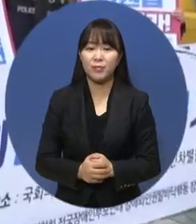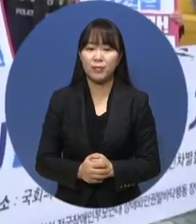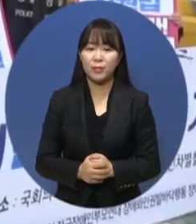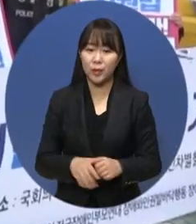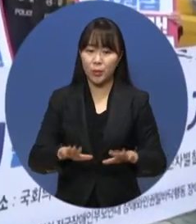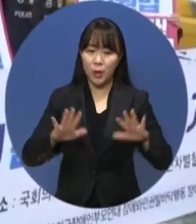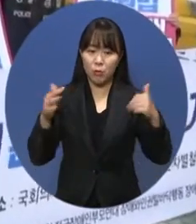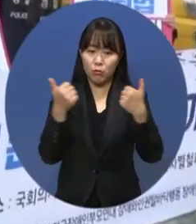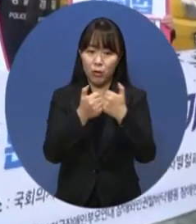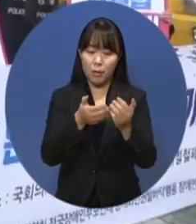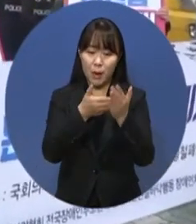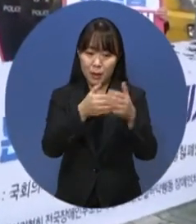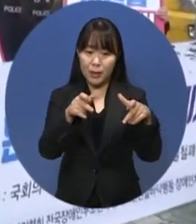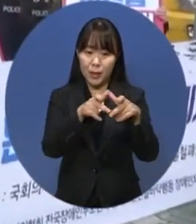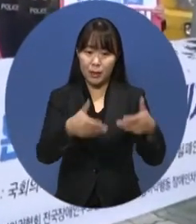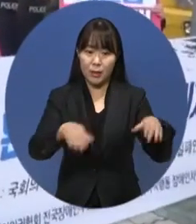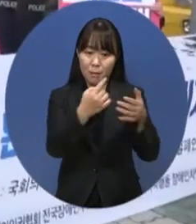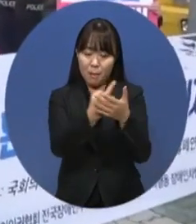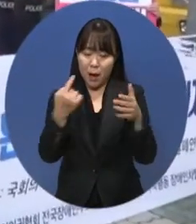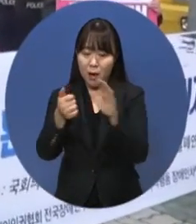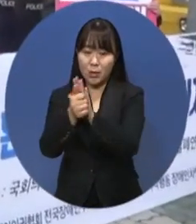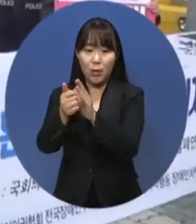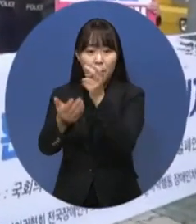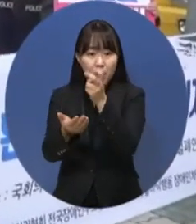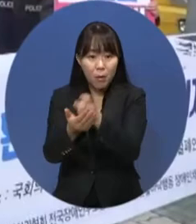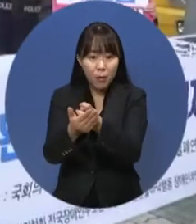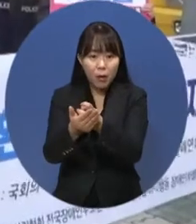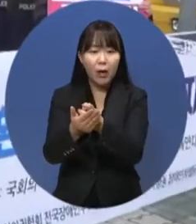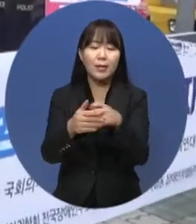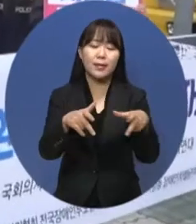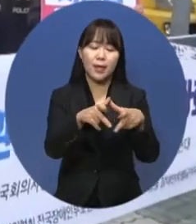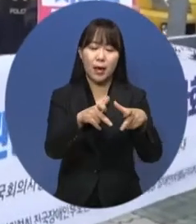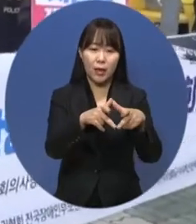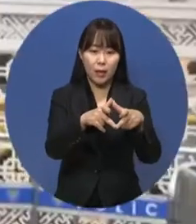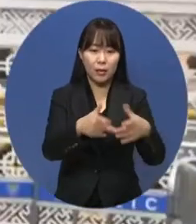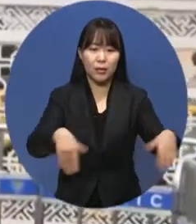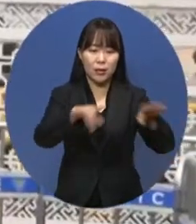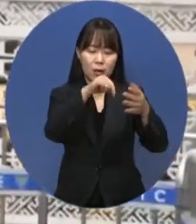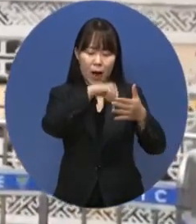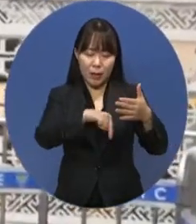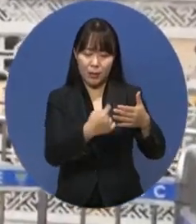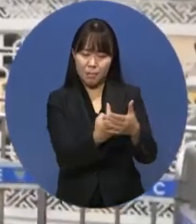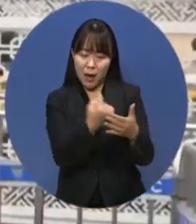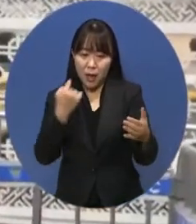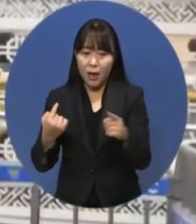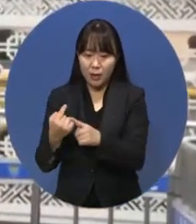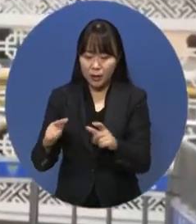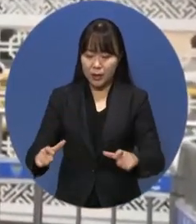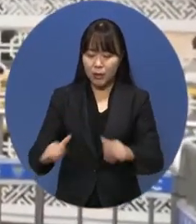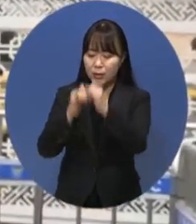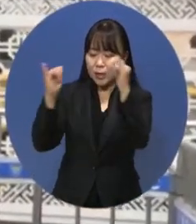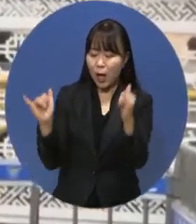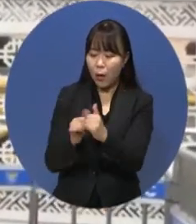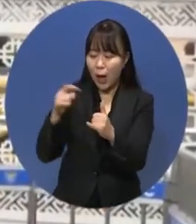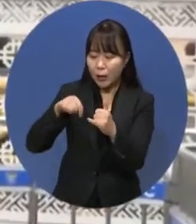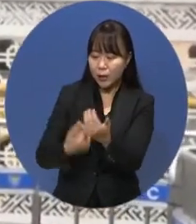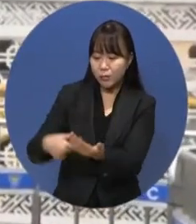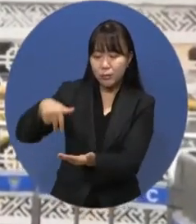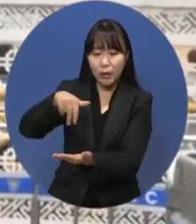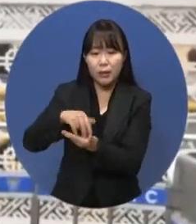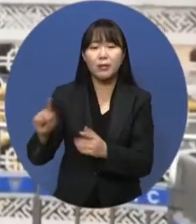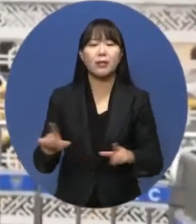이걸로 2길 발이 된 차 긴 터치 설치 헌법에는 장애인이 시절에서 벗어나 지역사회에서 자재 팩